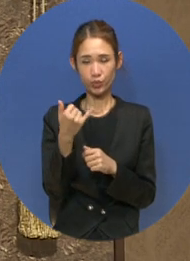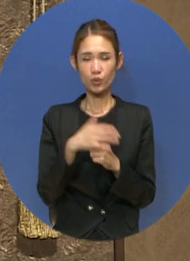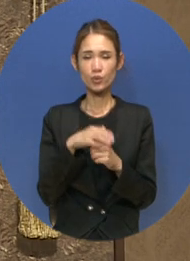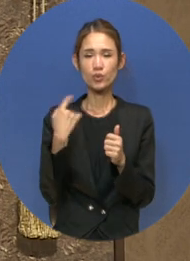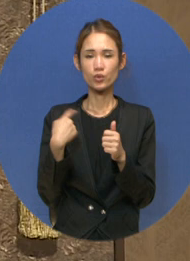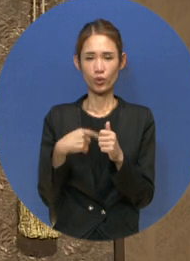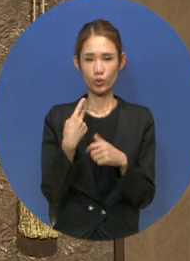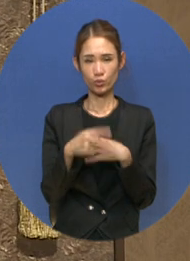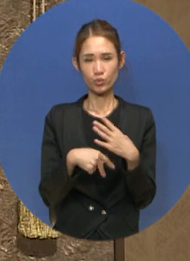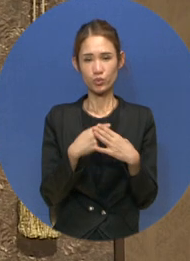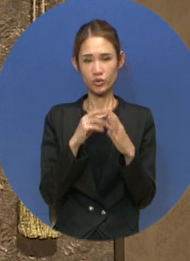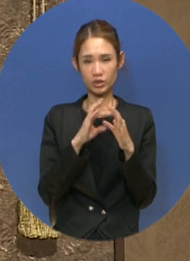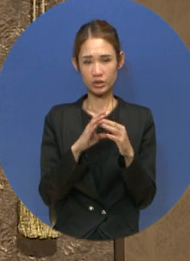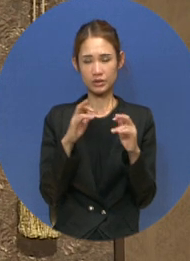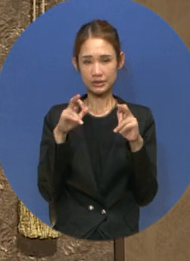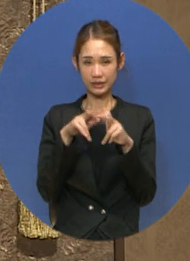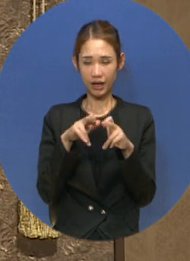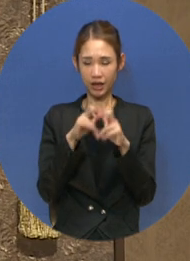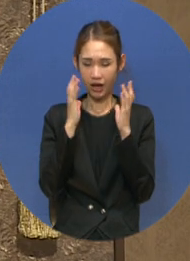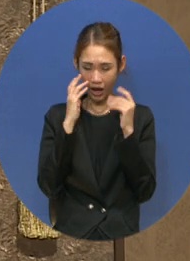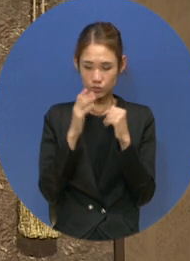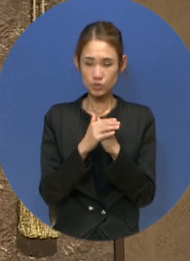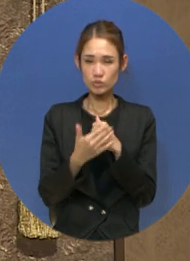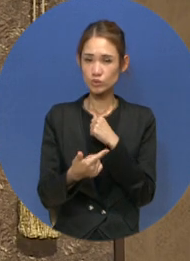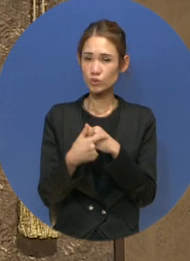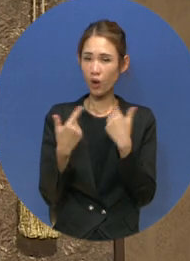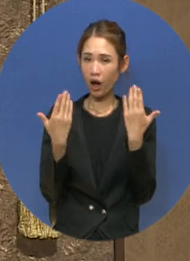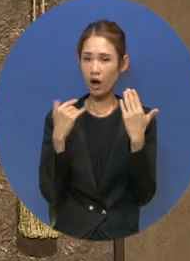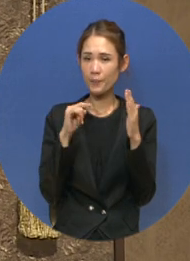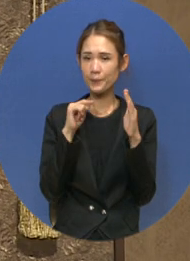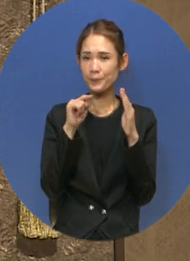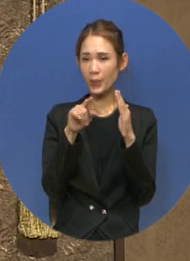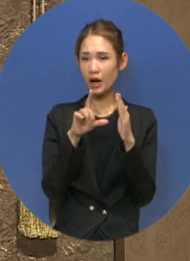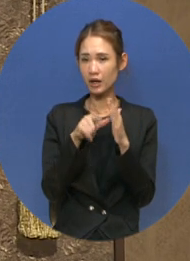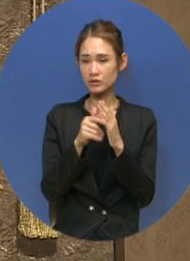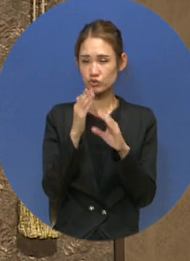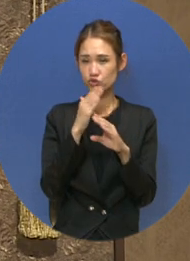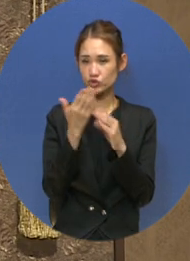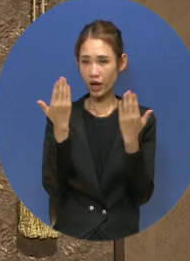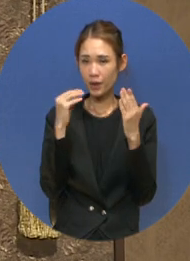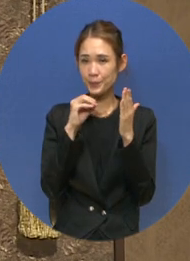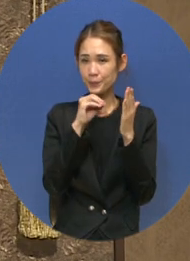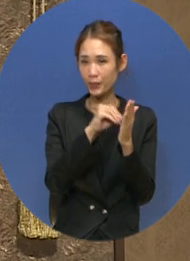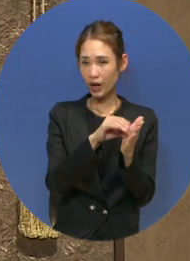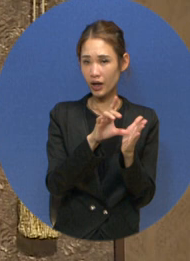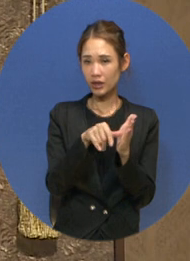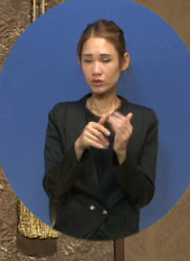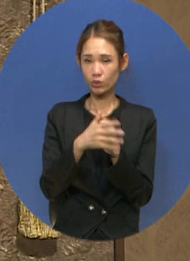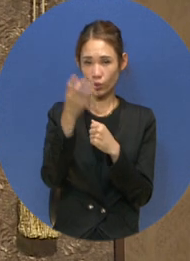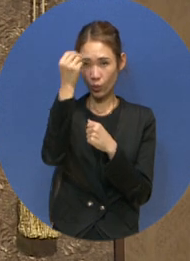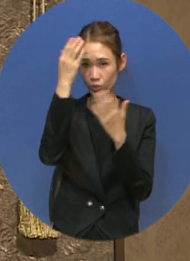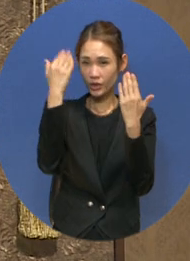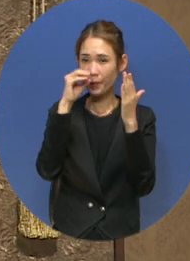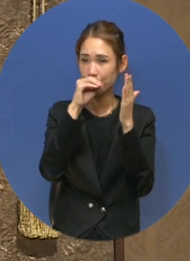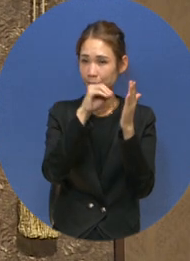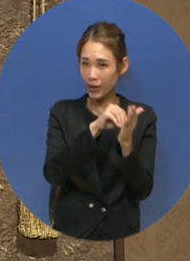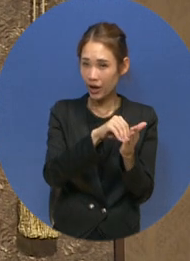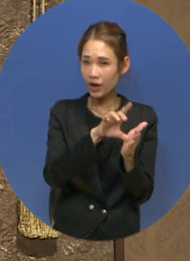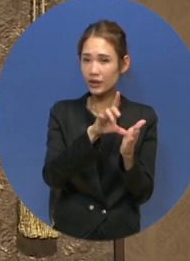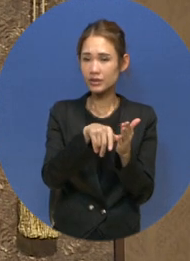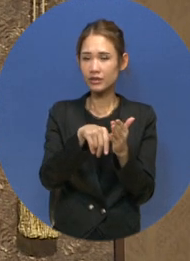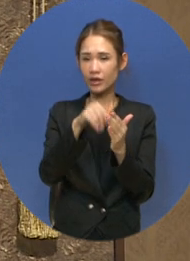통해서 장애 아동들이 초등학교에 들어갔을 때, 중학교에 들어갔을 때, 고등학교에 입학했을